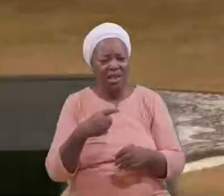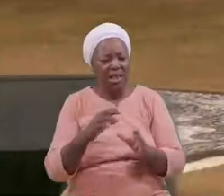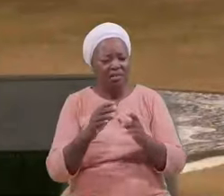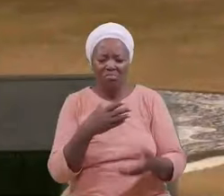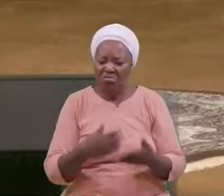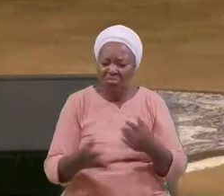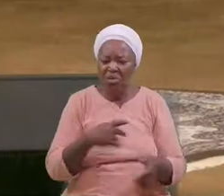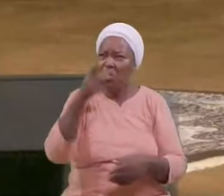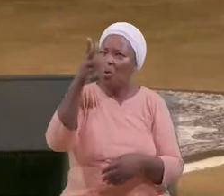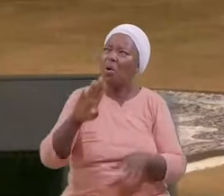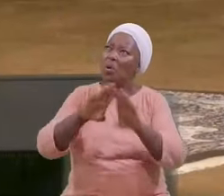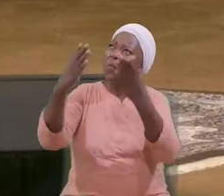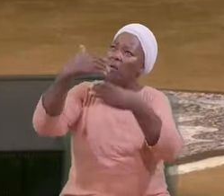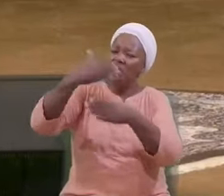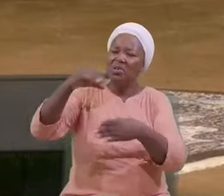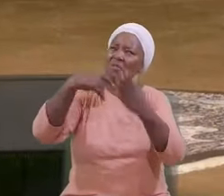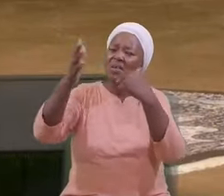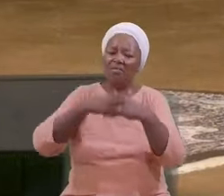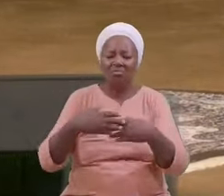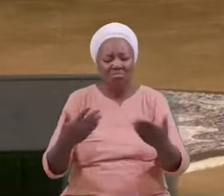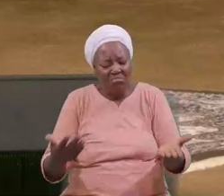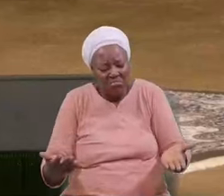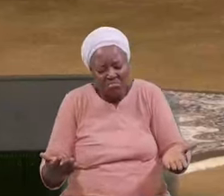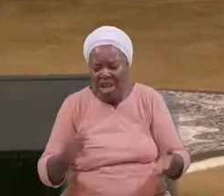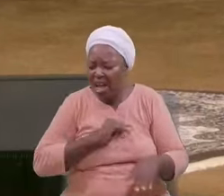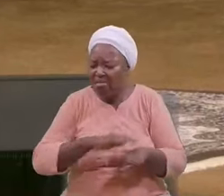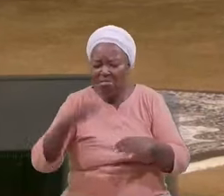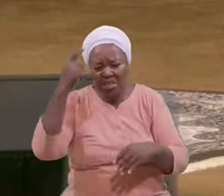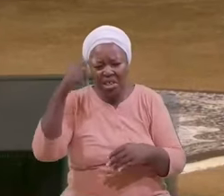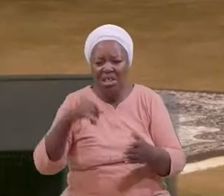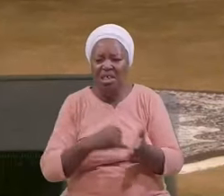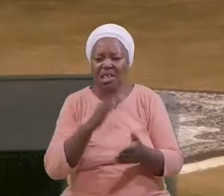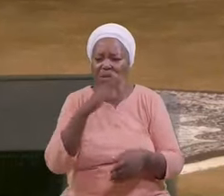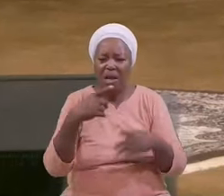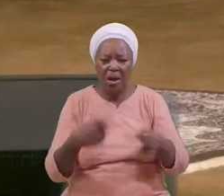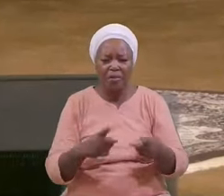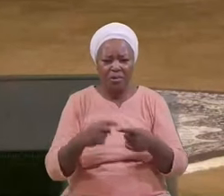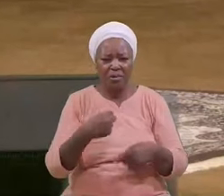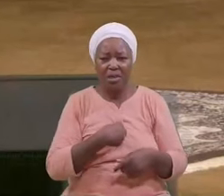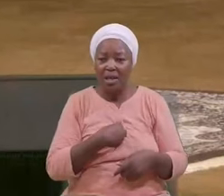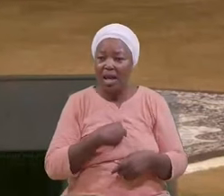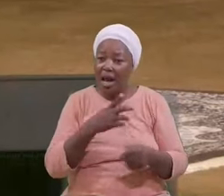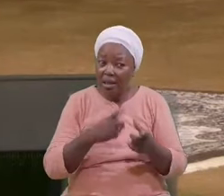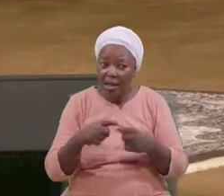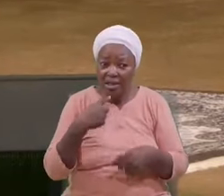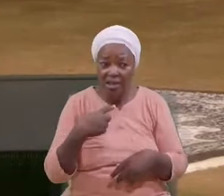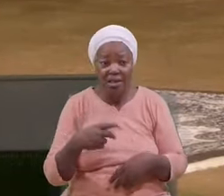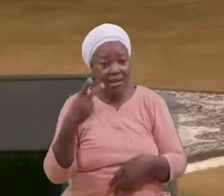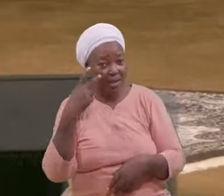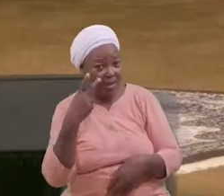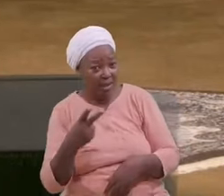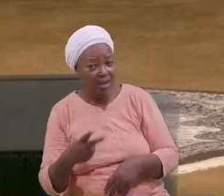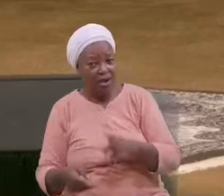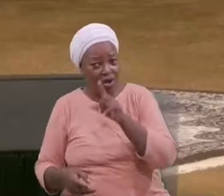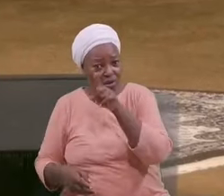quand l'Éternel ferait des fenêtres au ciel, pareille chose arriverait-elle? Et Élisée dit, tu le verras de